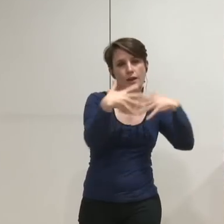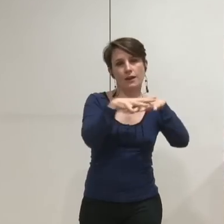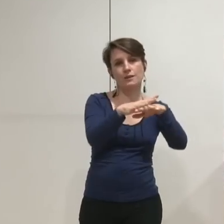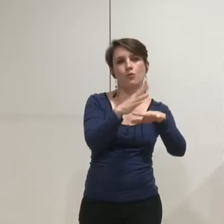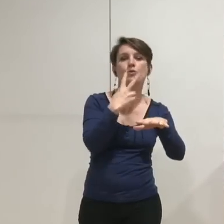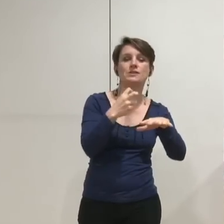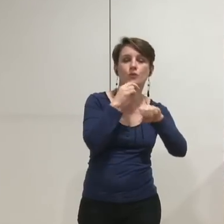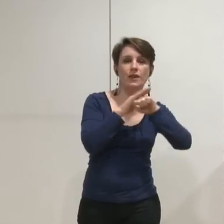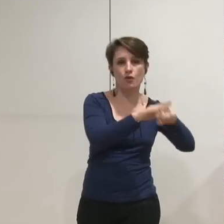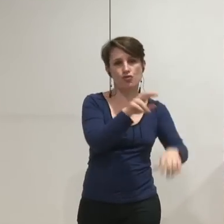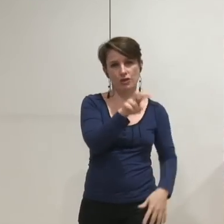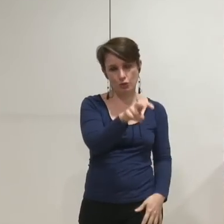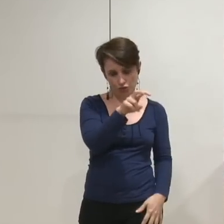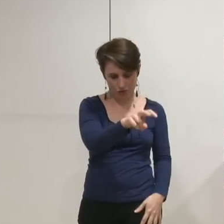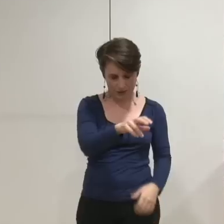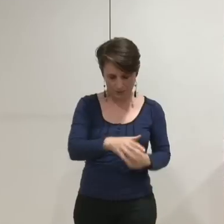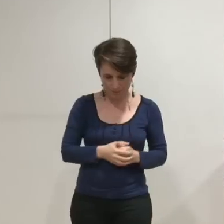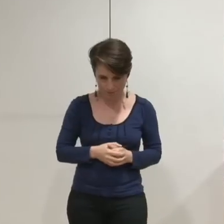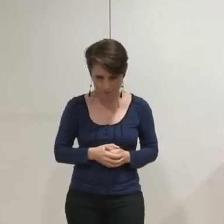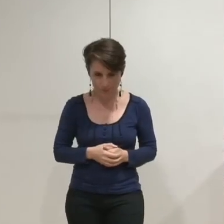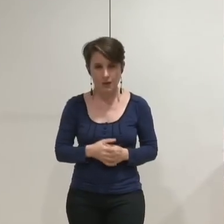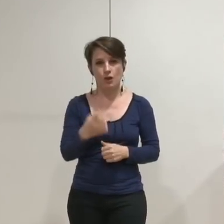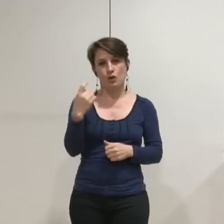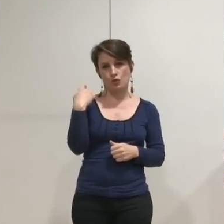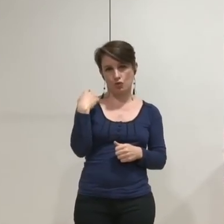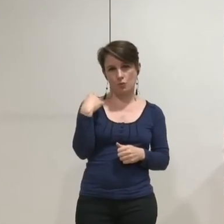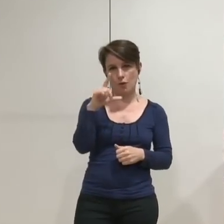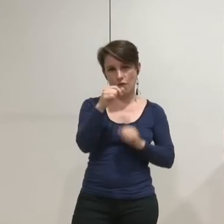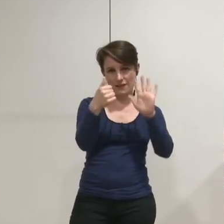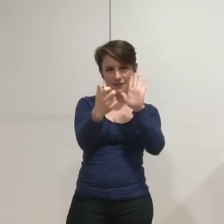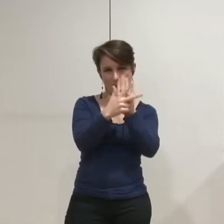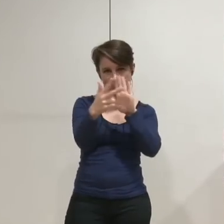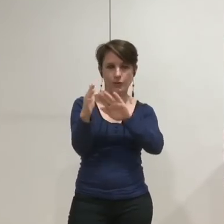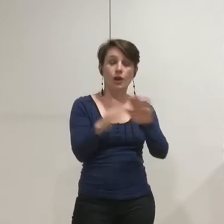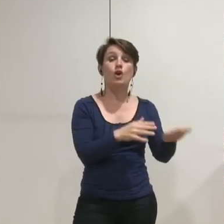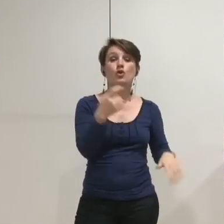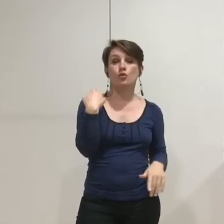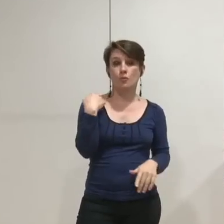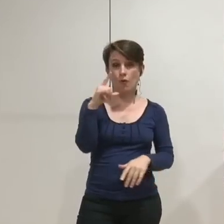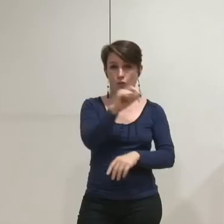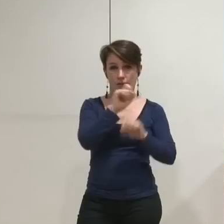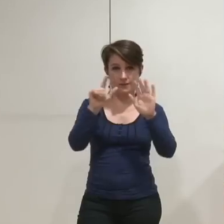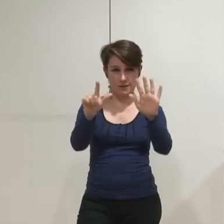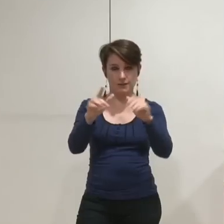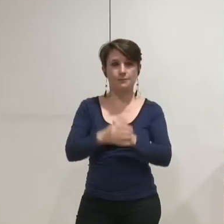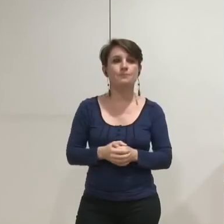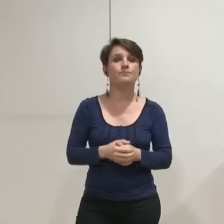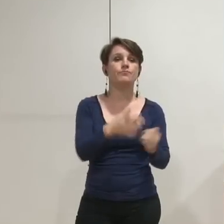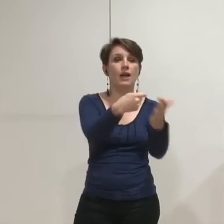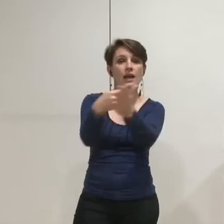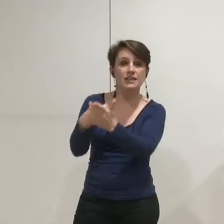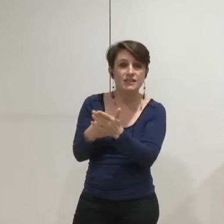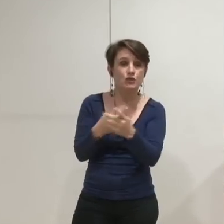rassemblement citoyens de la gauche et des écologistes délibération 26 adopté la 27 c'est des acquisitions et